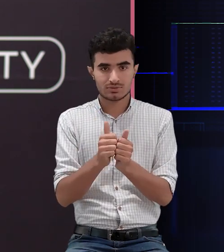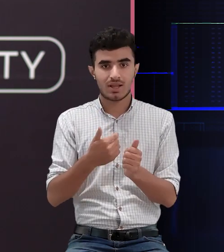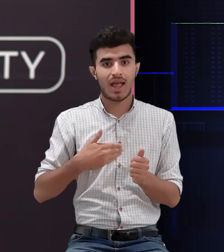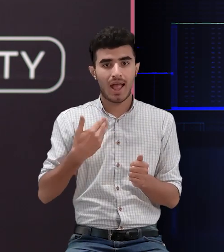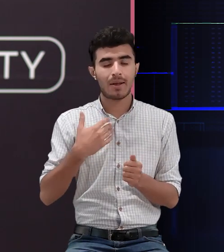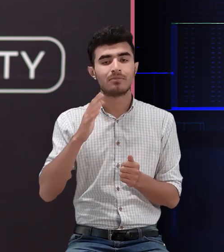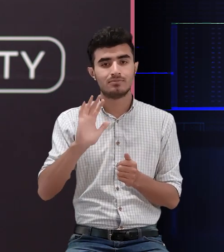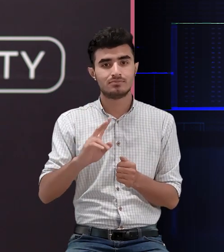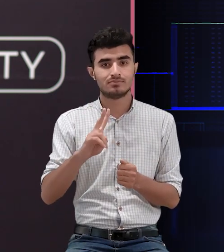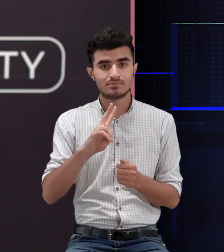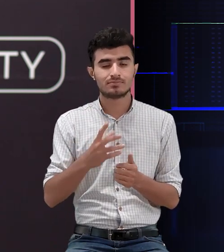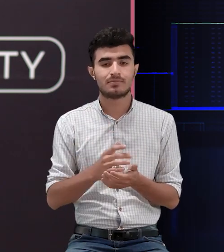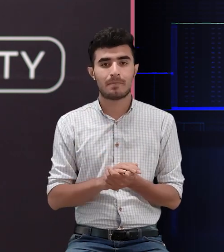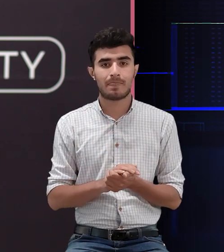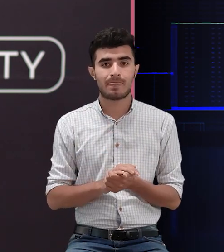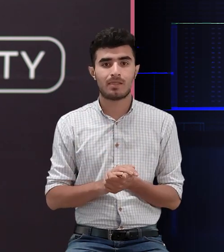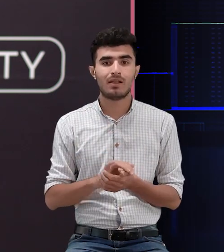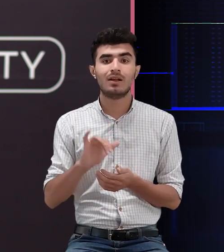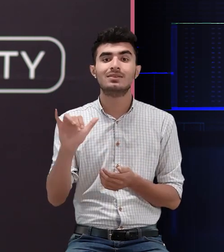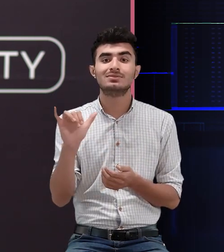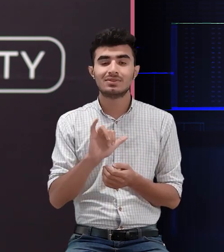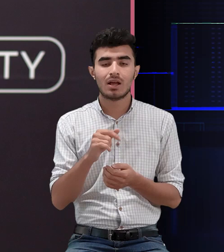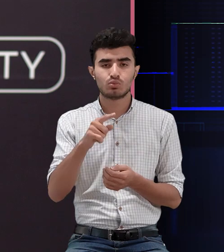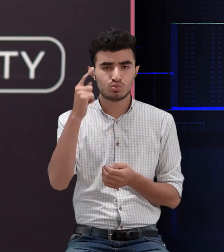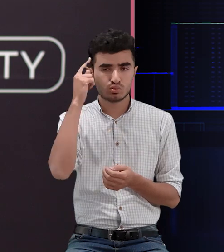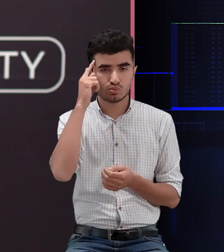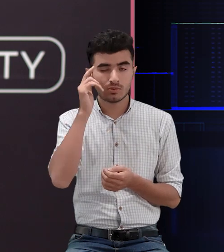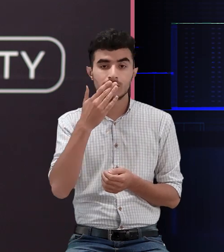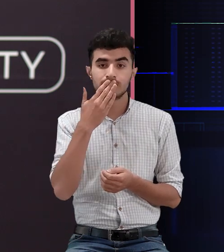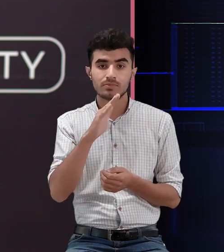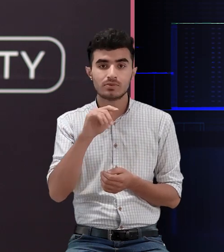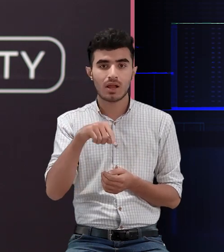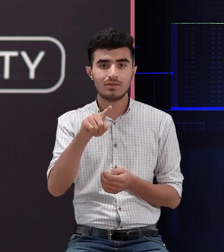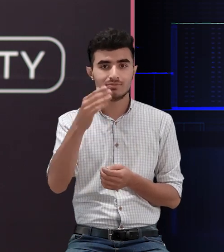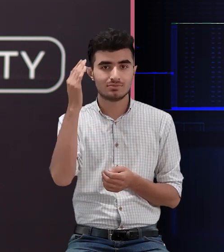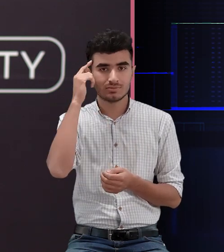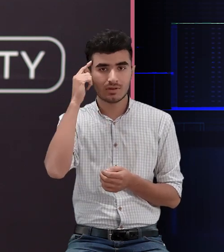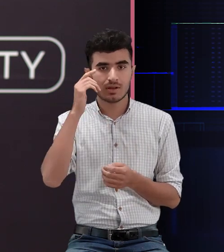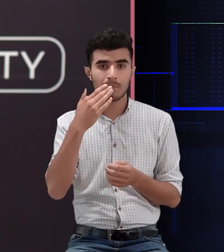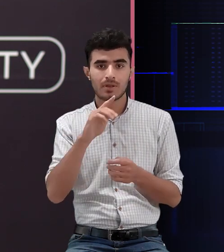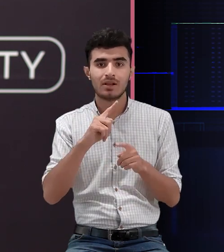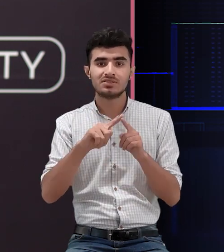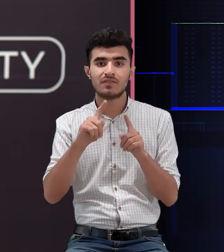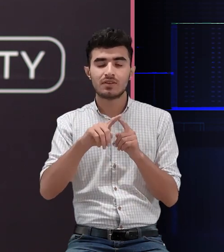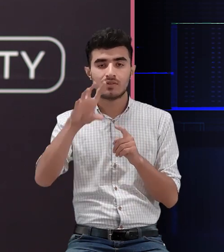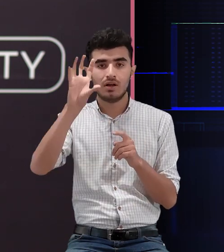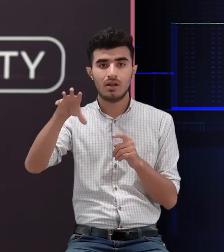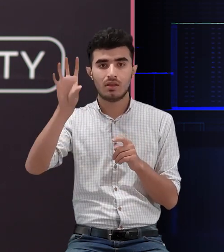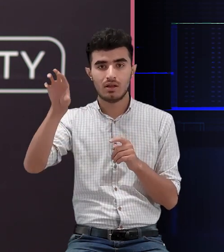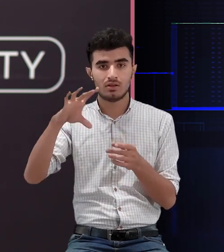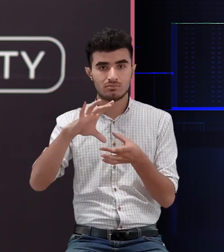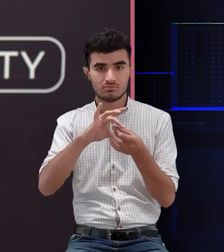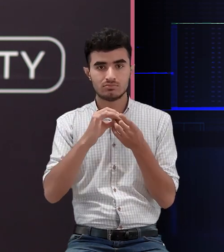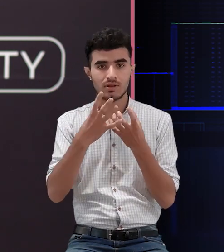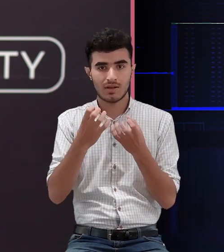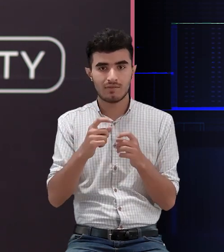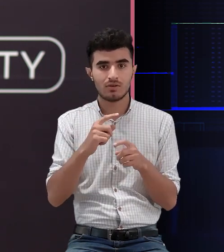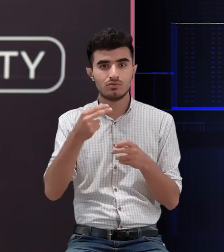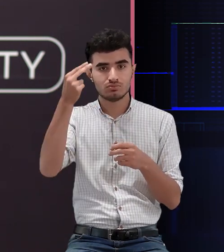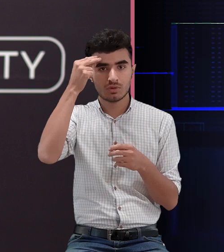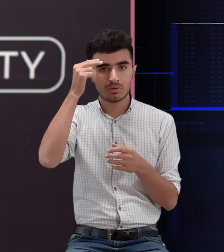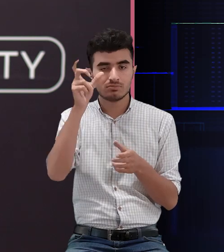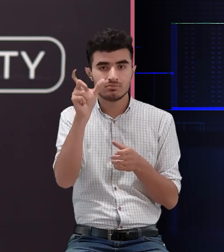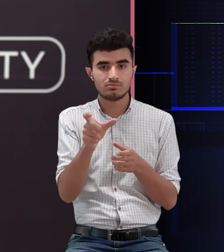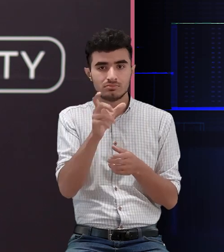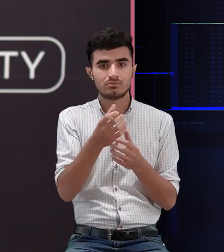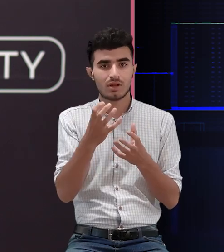آپ اس کو اچھے لگیں. سو آپ نے اپنے مائنڈ میں یہ رکھنا ہے کہ آپ کو اب یہ انڈیویجولز پبلک اسپیسز میں نظر آئیں گے.